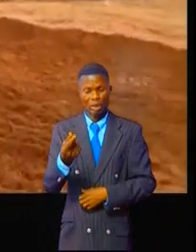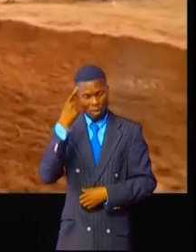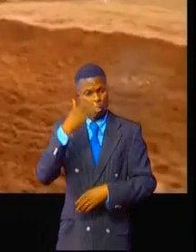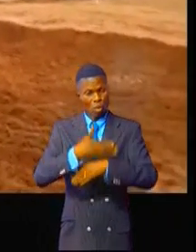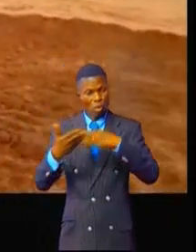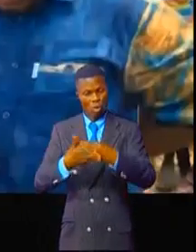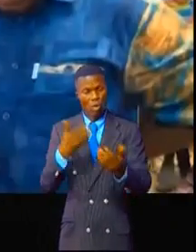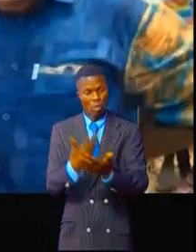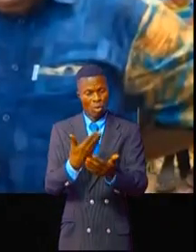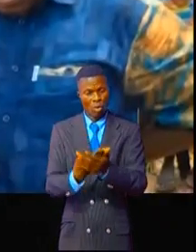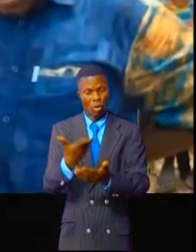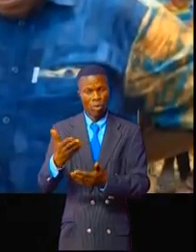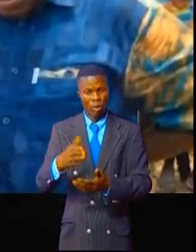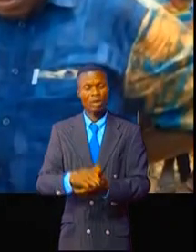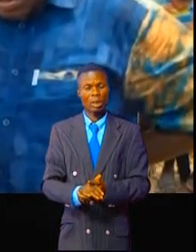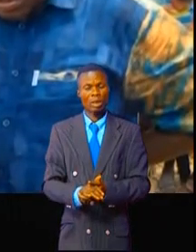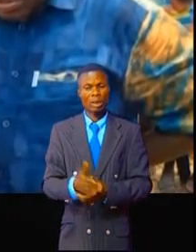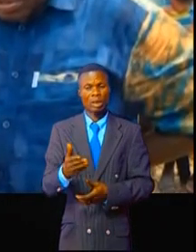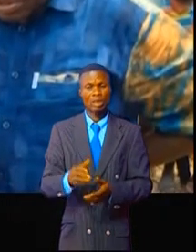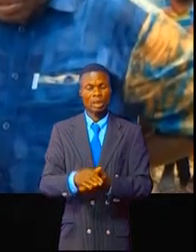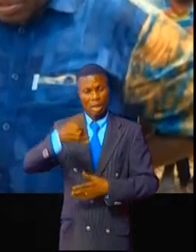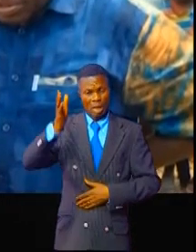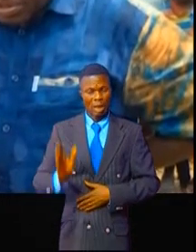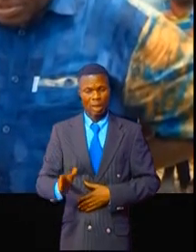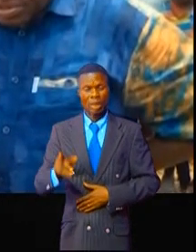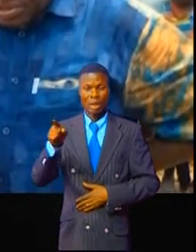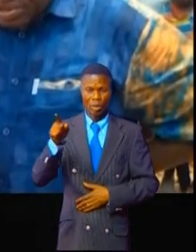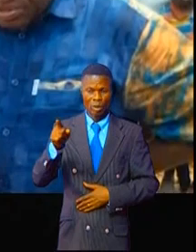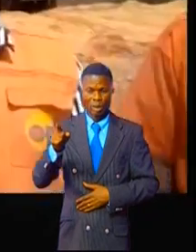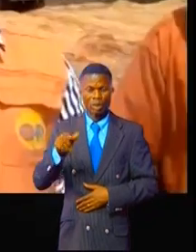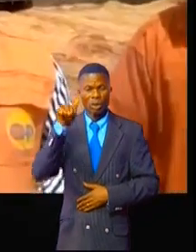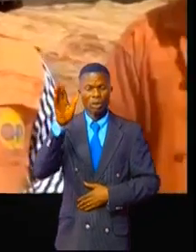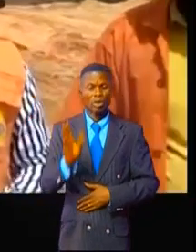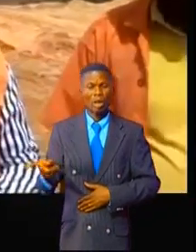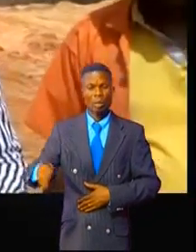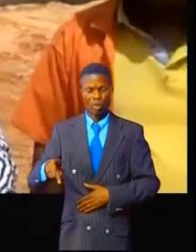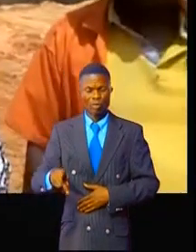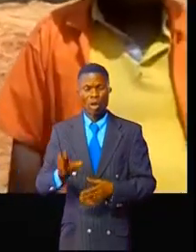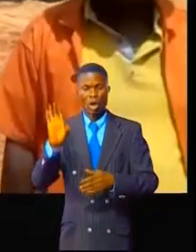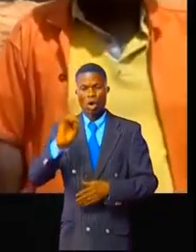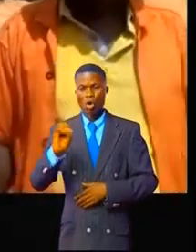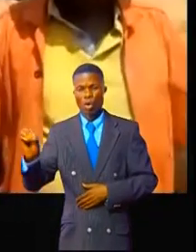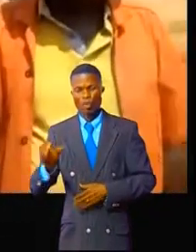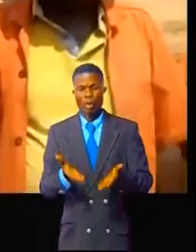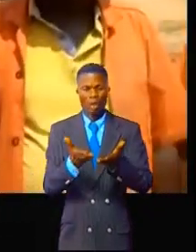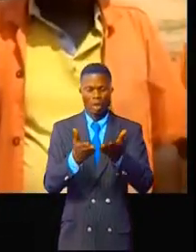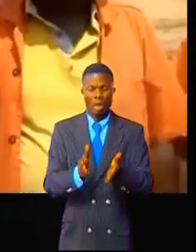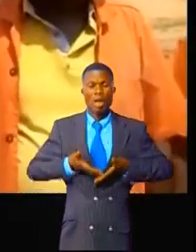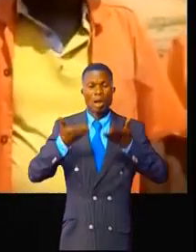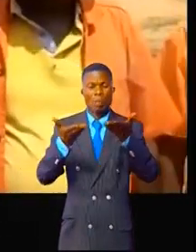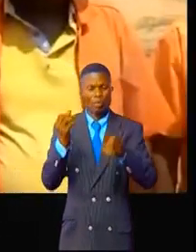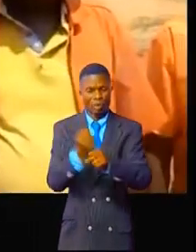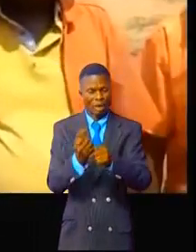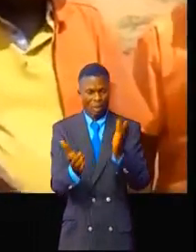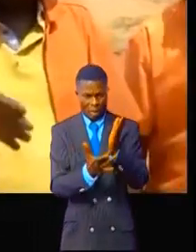réalisation des gros travaux des ouvrages d'assainissement l'ingénieur michel mon baquet d interprovincial de l'office des routes qu'il vous propose d'ailleurs quelques travaux